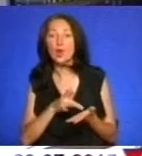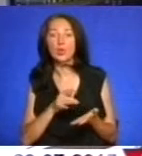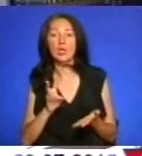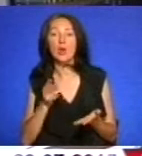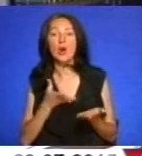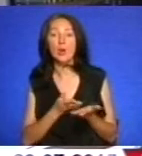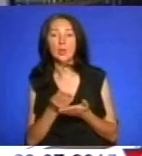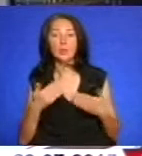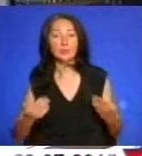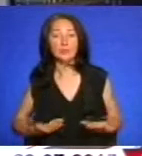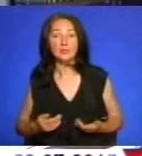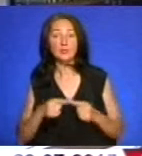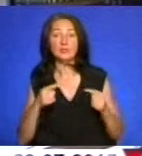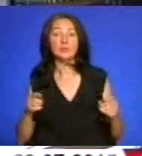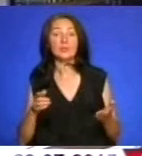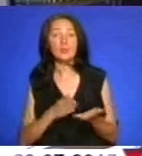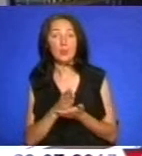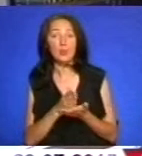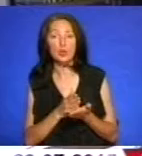оплату житлово-комунальних послуг.